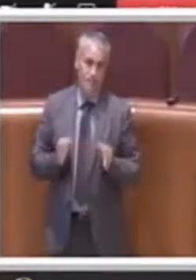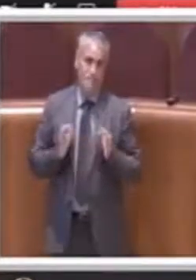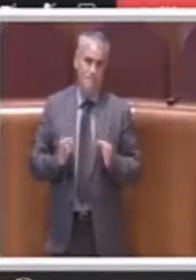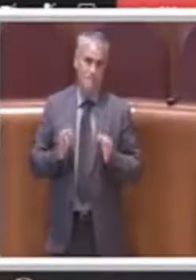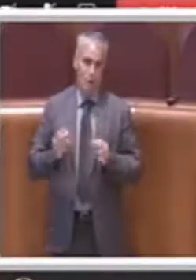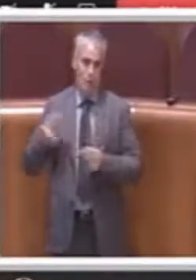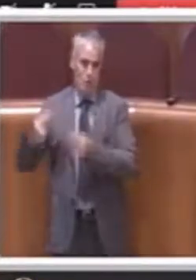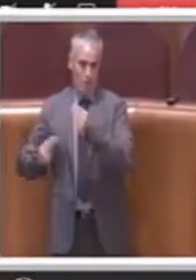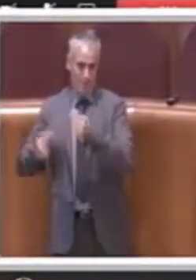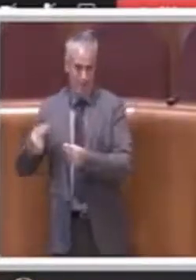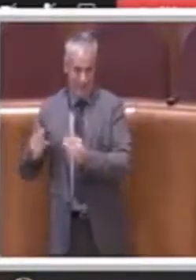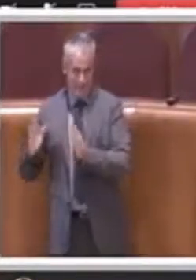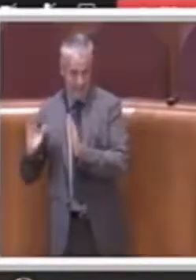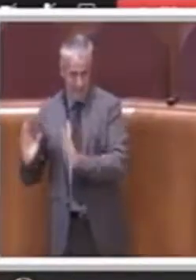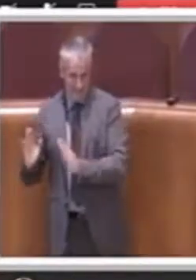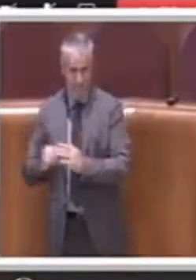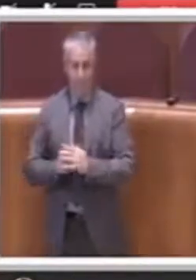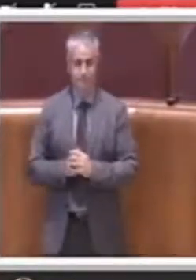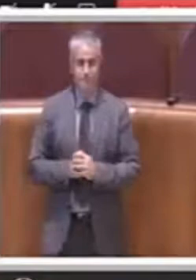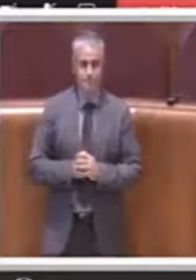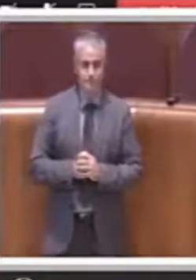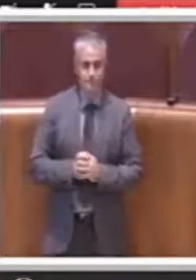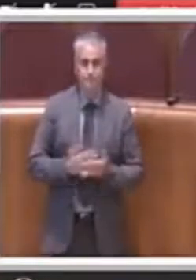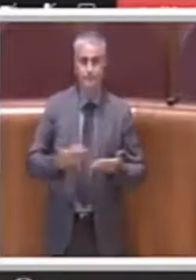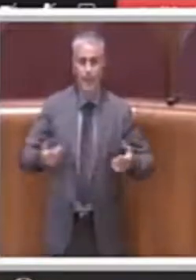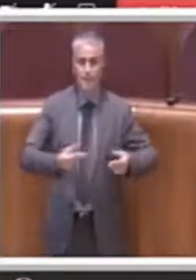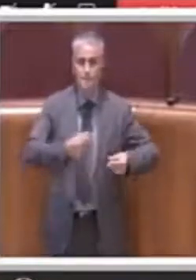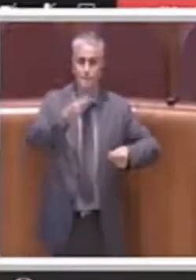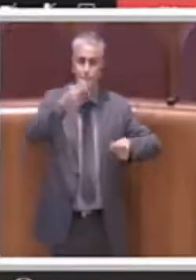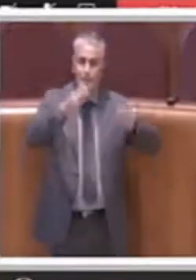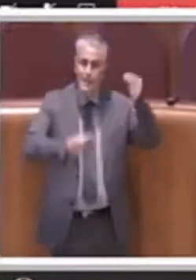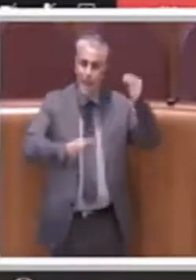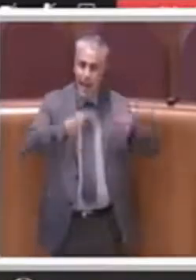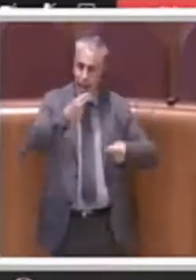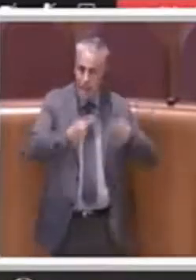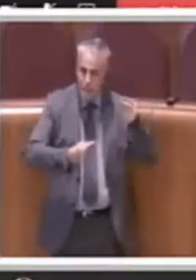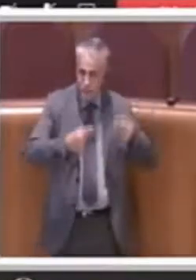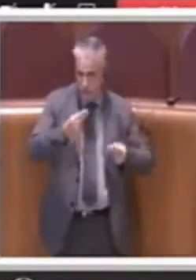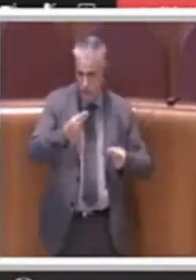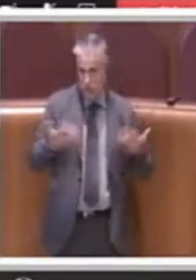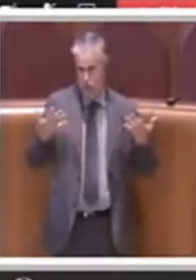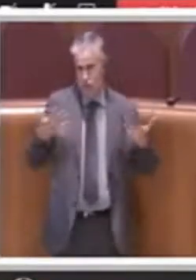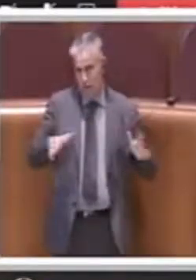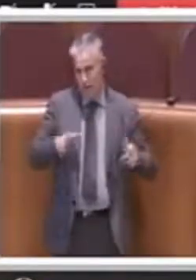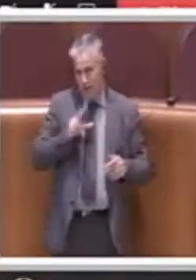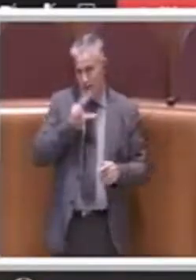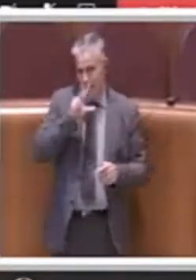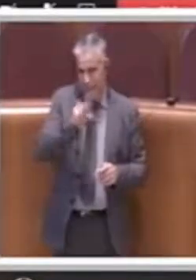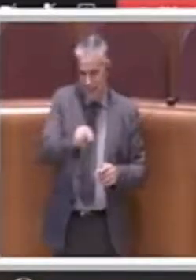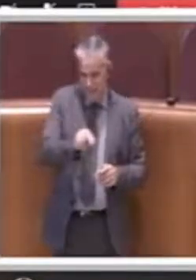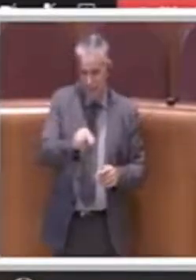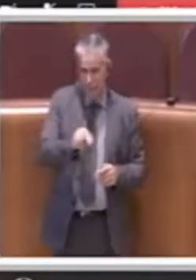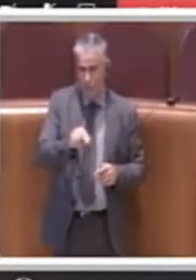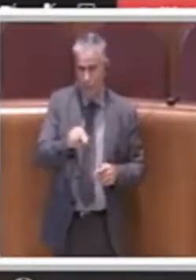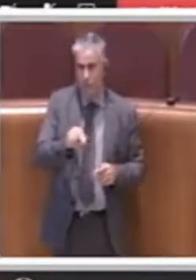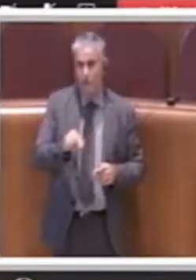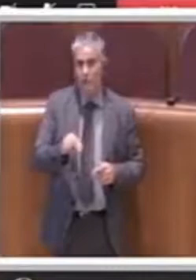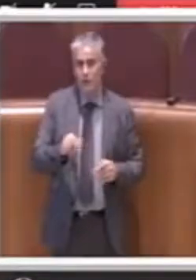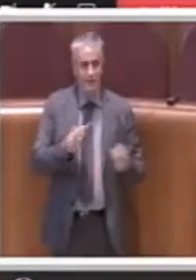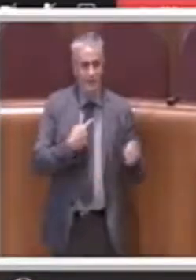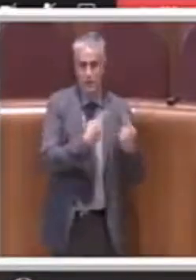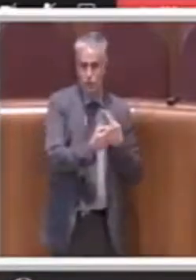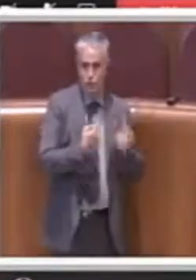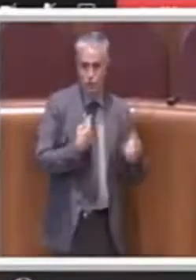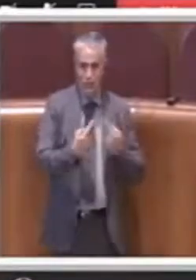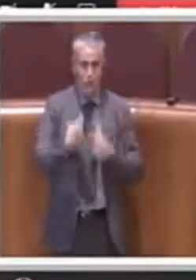prettamente contabile. Il bilancio si è detto che è espressione, si è detto insomma, dalla discussione